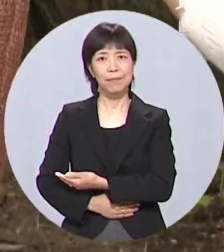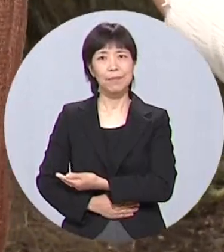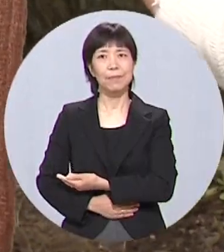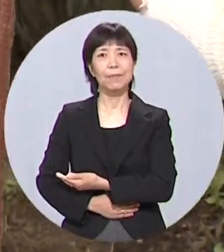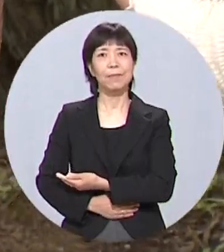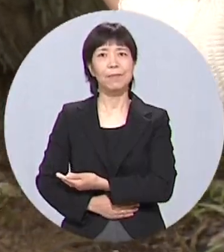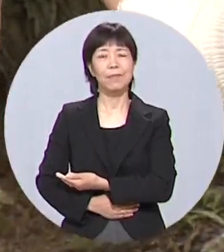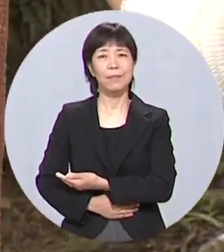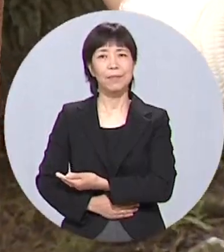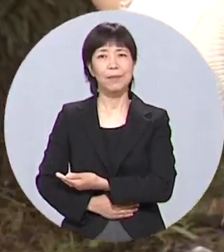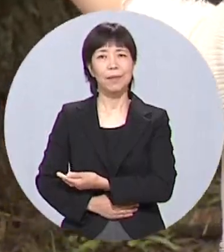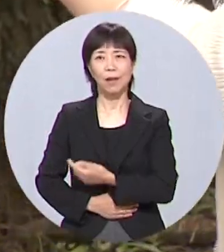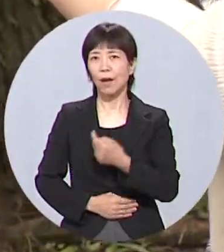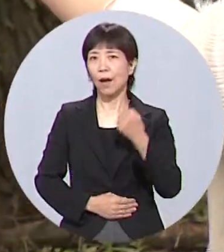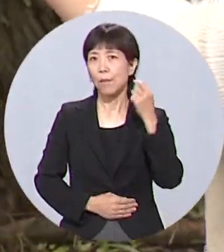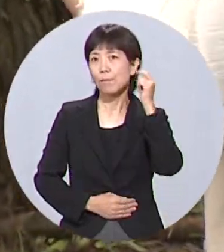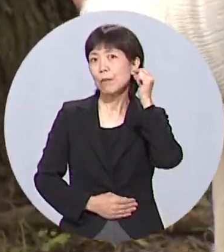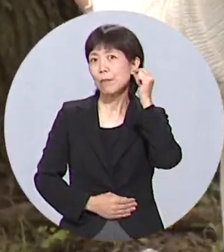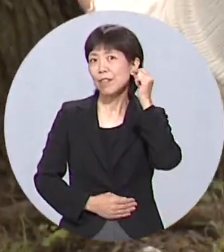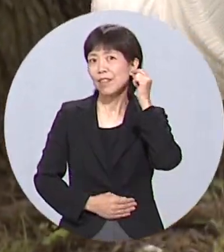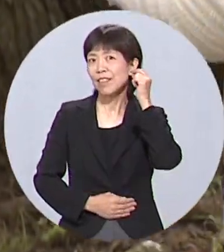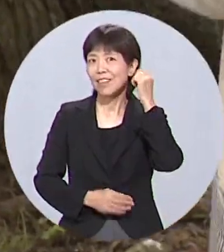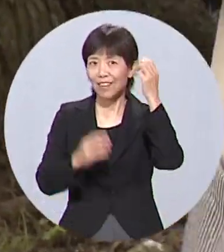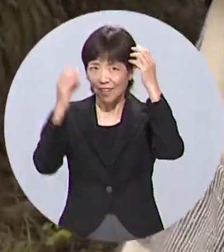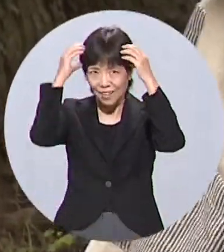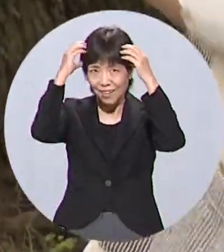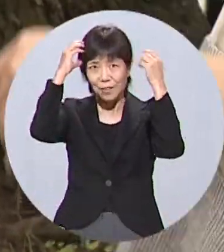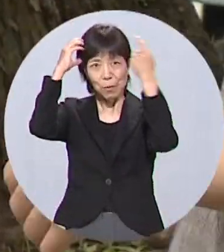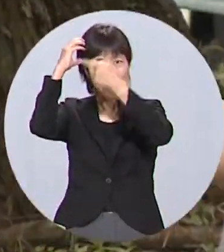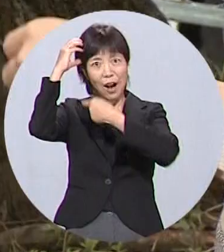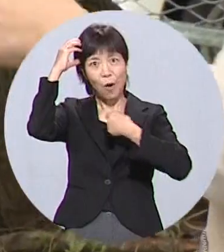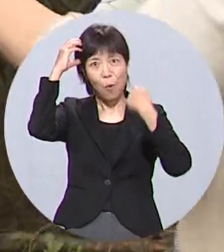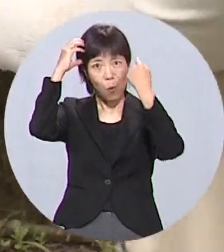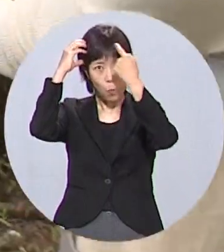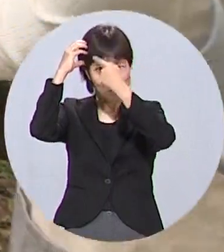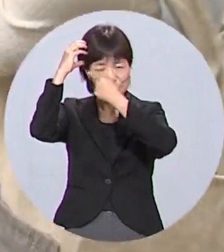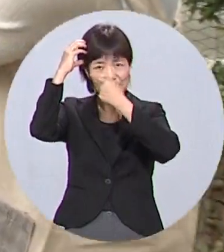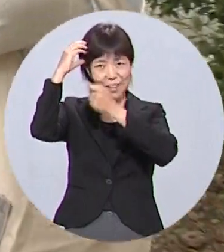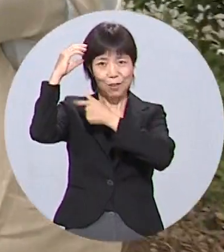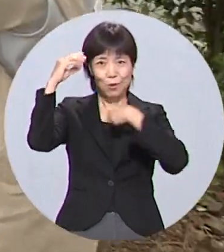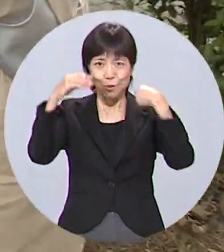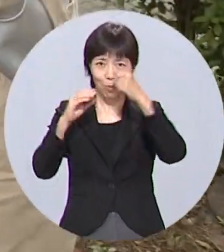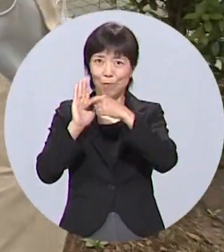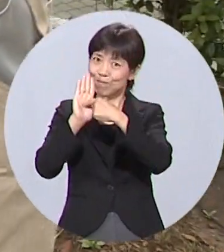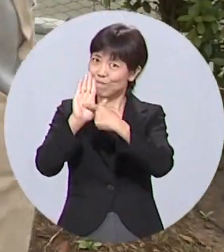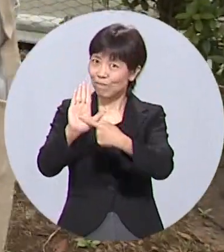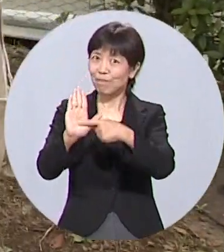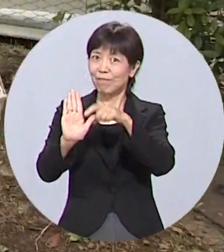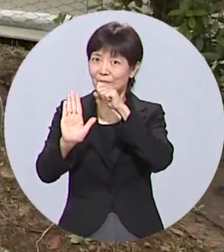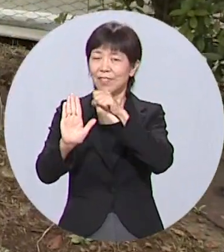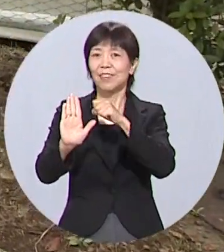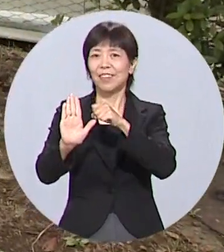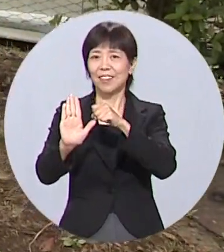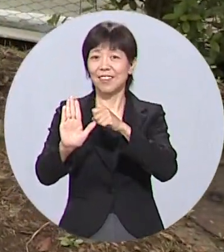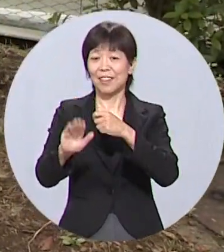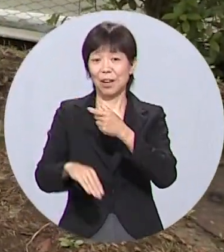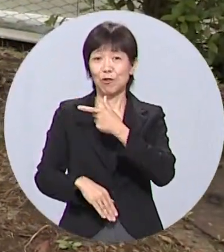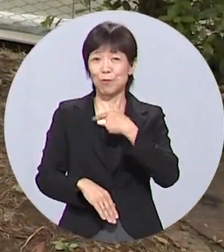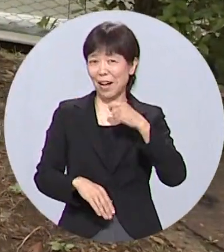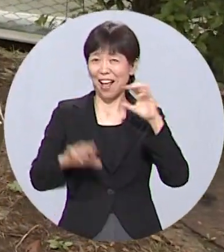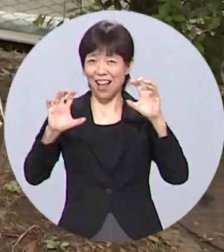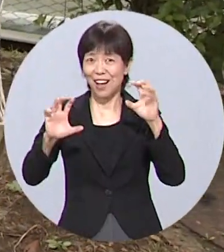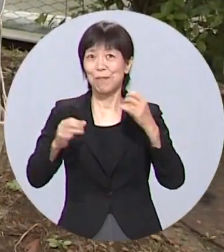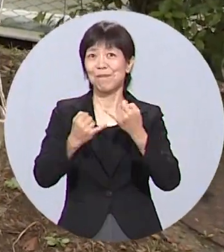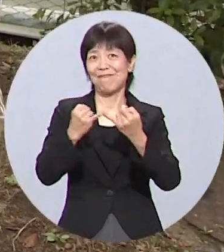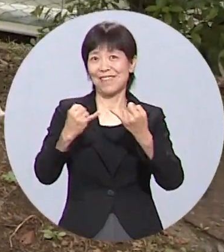はでもね、耳と顔で、はい、 そうですね、なんかその叫んでる顔とかに見えますけど、 そ